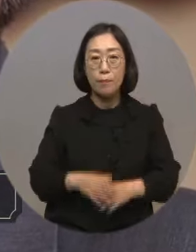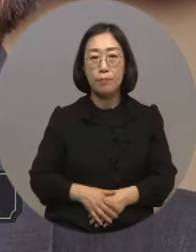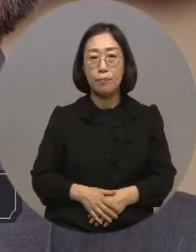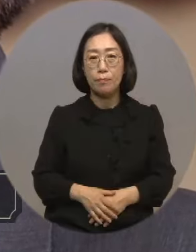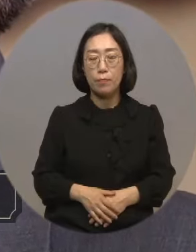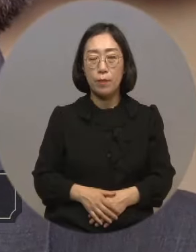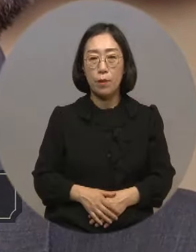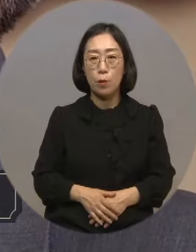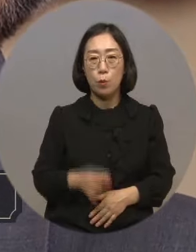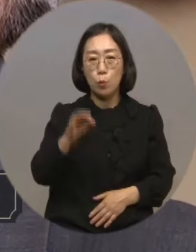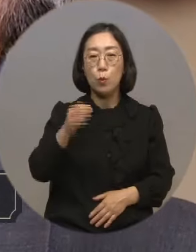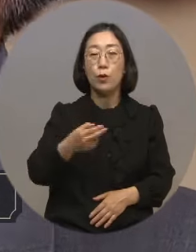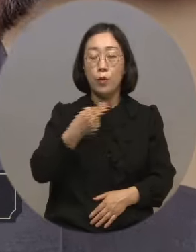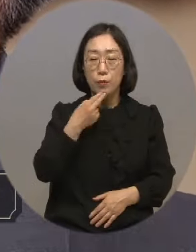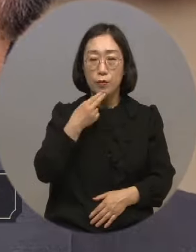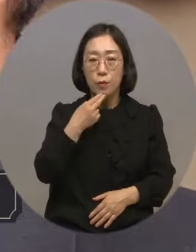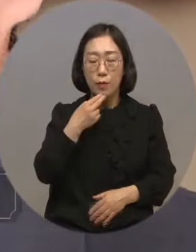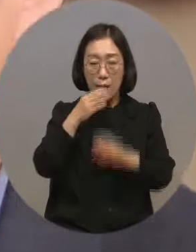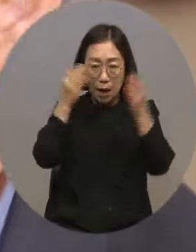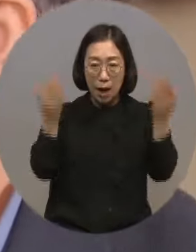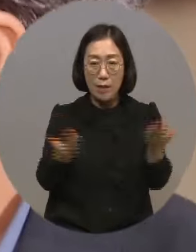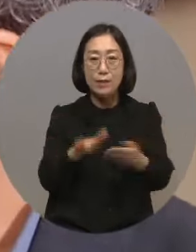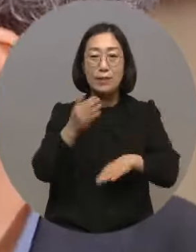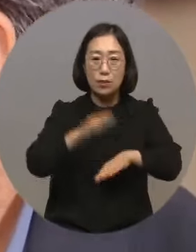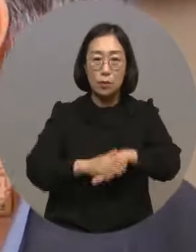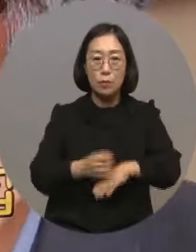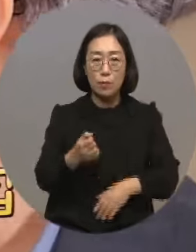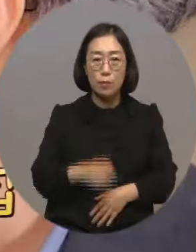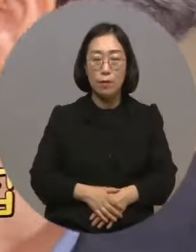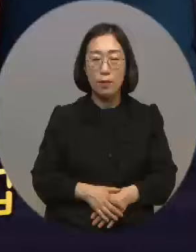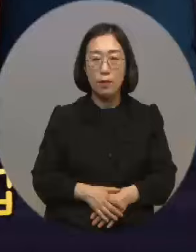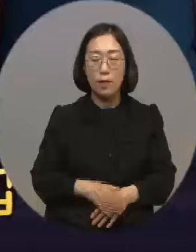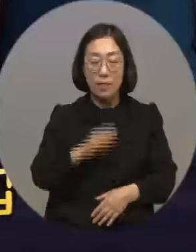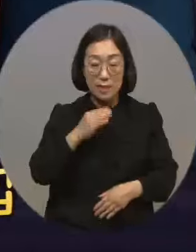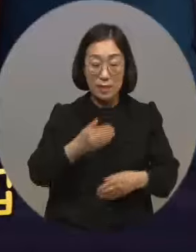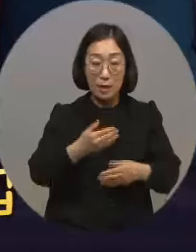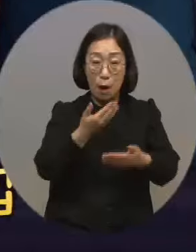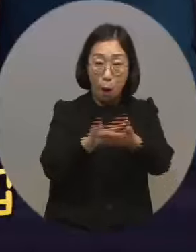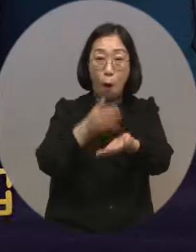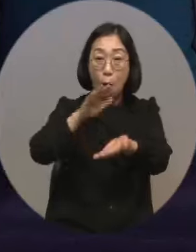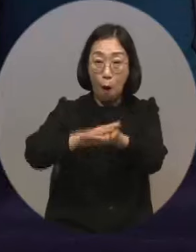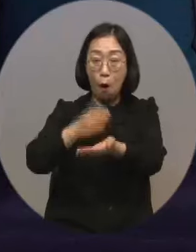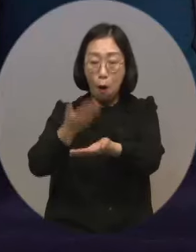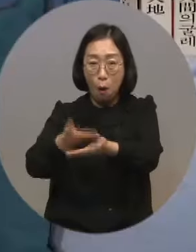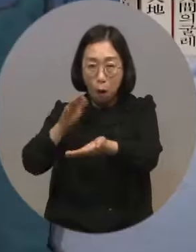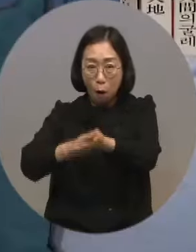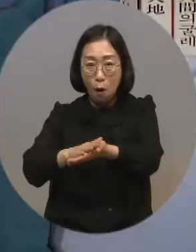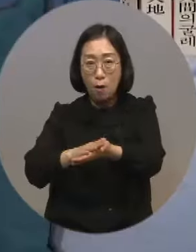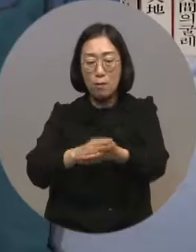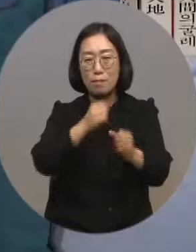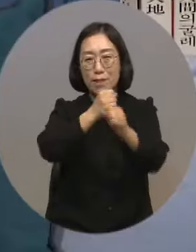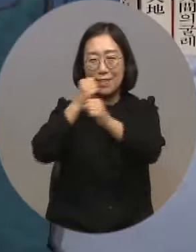보니까 가진 돈이 얼마 없으니까 다 제 손으로 했어요. 에폭시 작업, 칸막이 시공 다 제 손으로 했습니다.